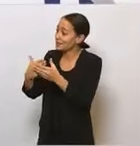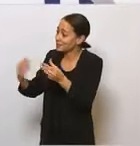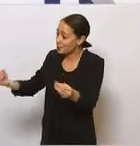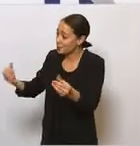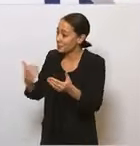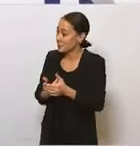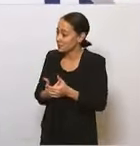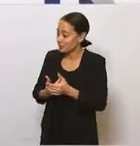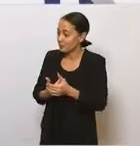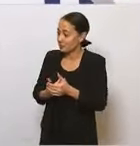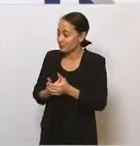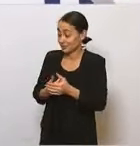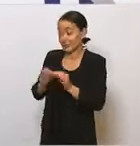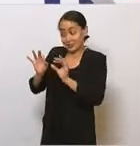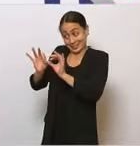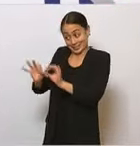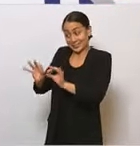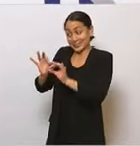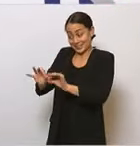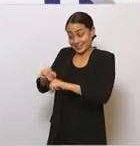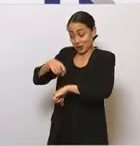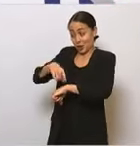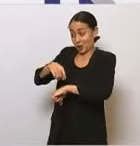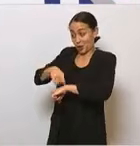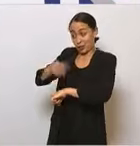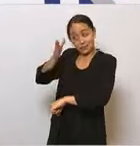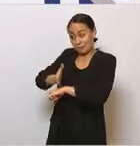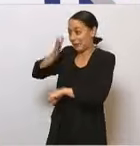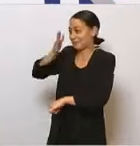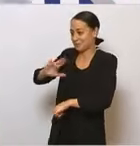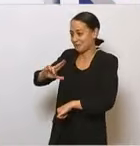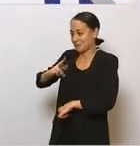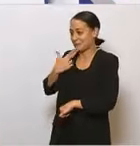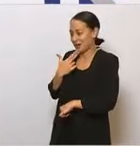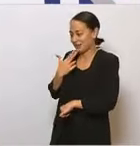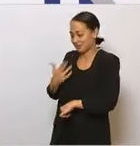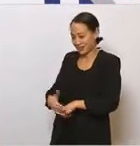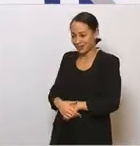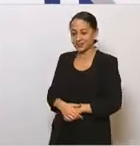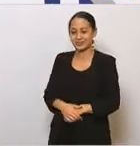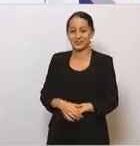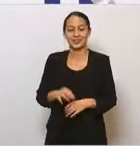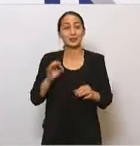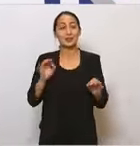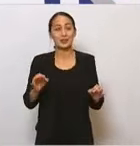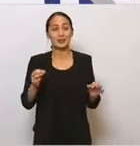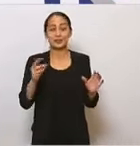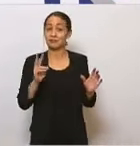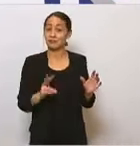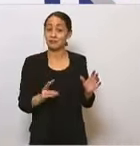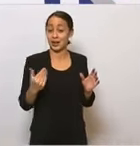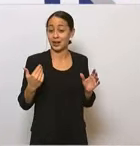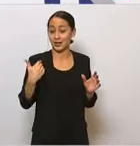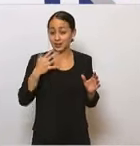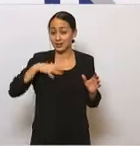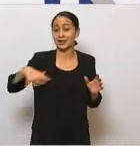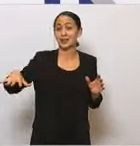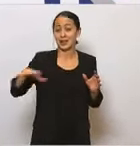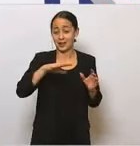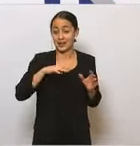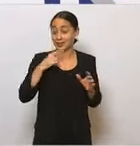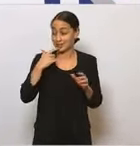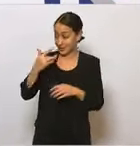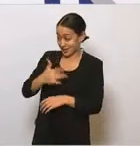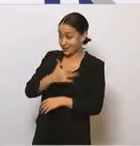Et effectivement, vous avez fini juste à temps, c'est parfait. Ma foi, très intéressant pour reprendre ce que vous venez de dire. Ceux d'entre nous qui croyons beaucoup